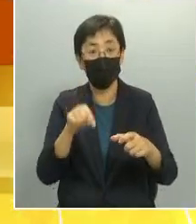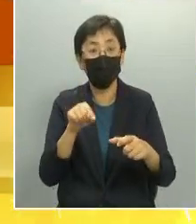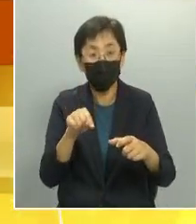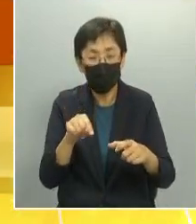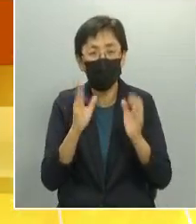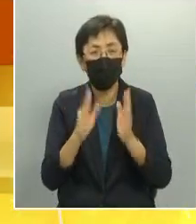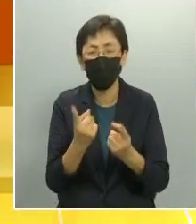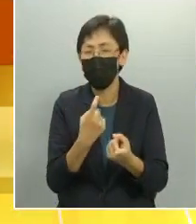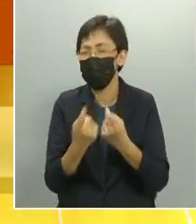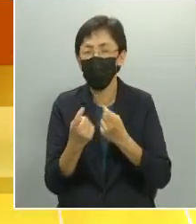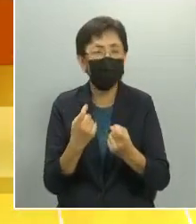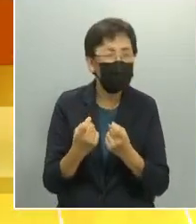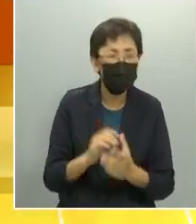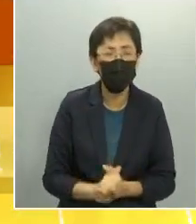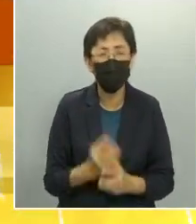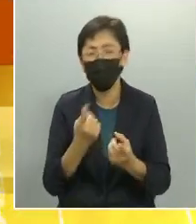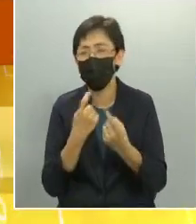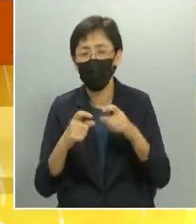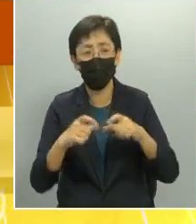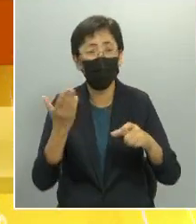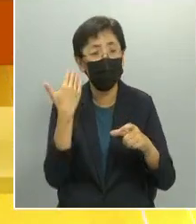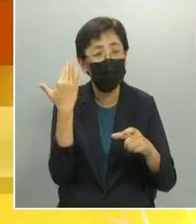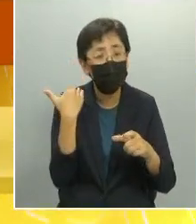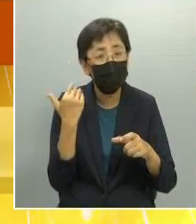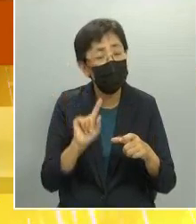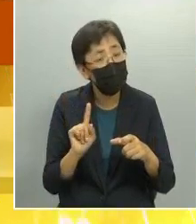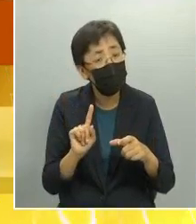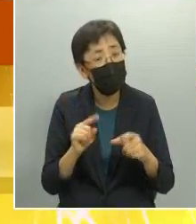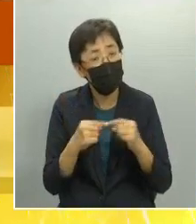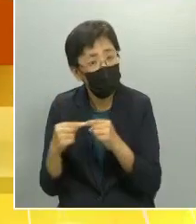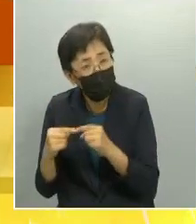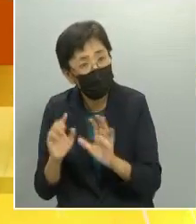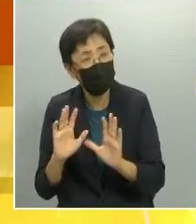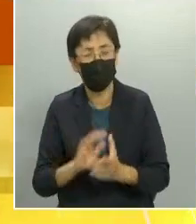ามผมก็มาคุณสอยุทธ์ตกลงบัตรเก่าเนี่ยมันได้สิทธิ์ต่อเนื่องไหมไม่ใช่เ